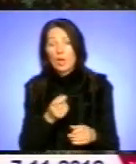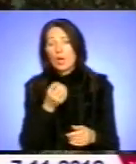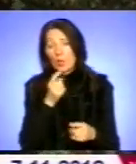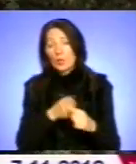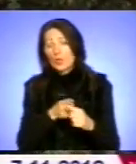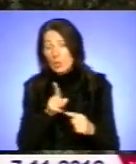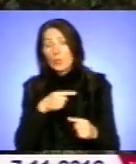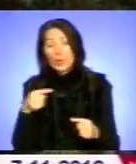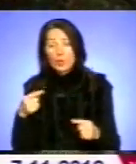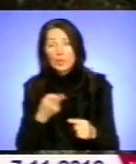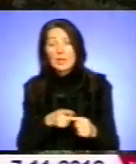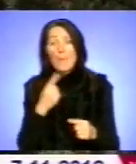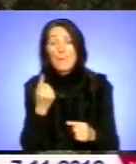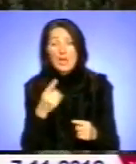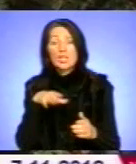зрозуміло, молодій сім'ї